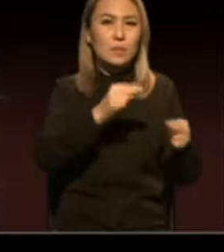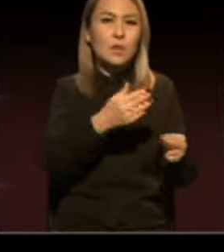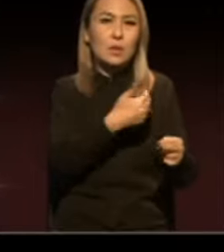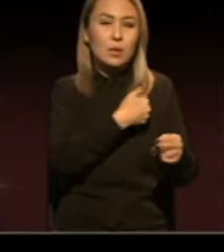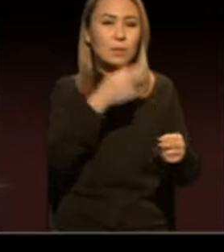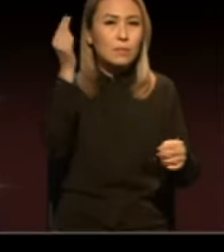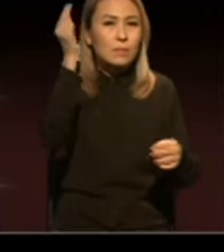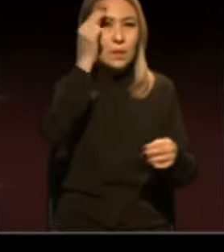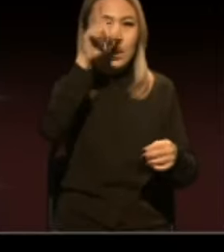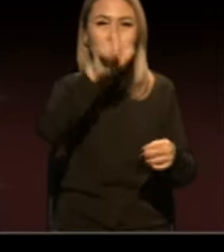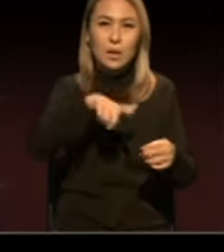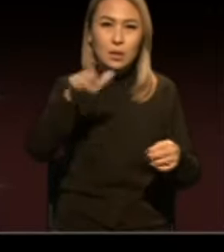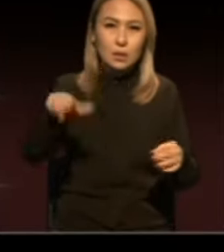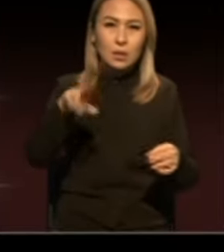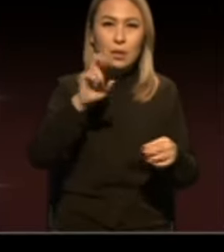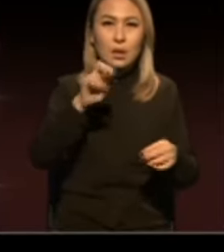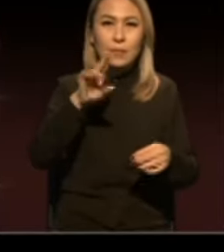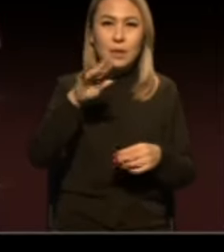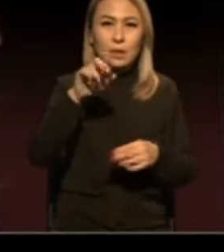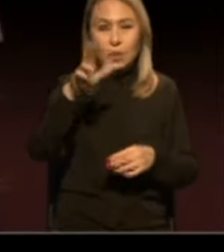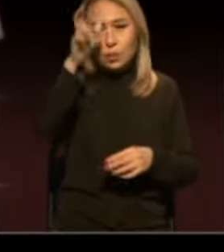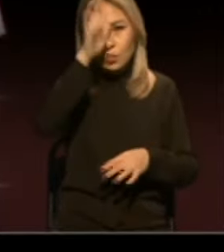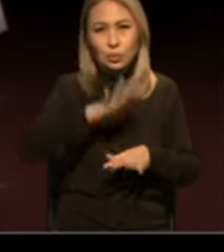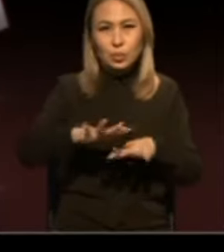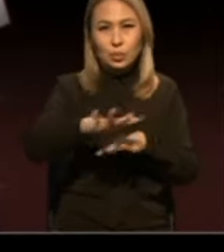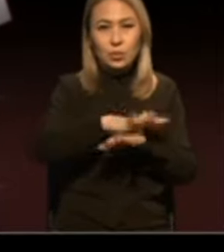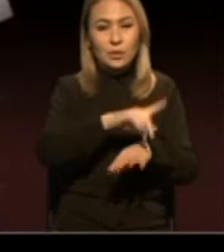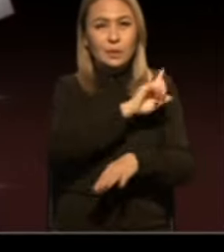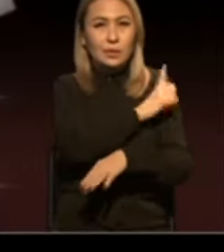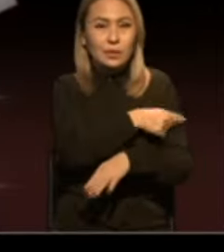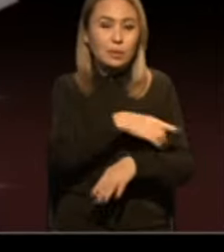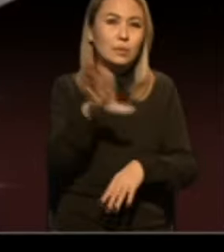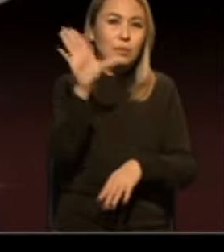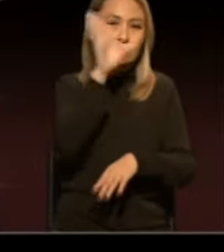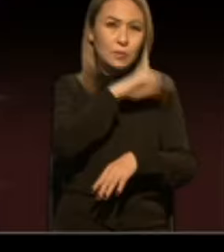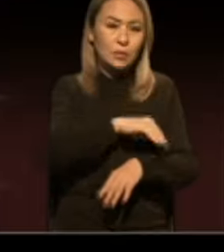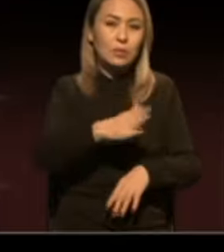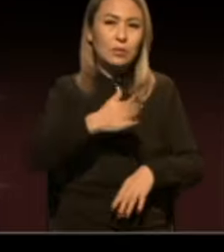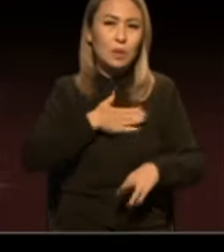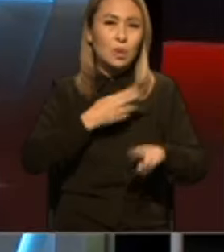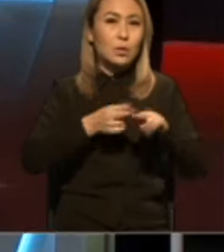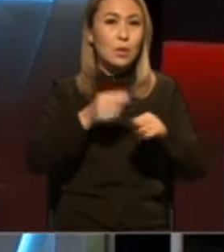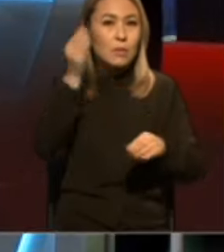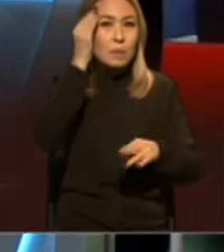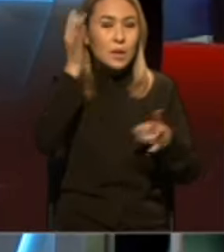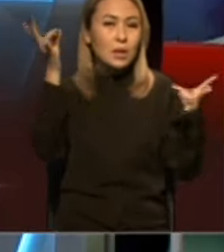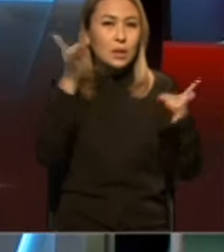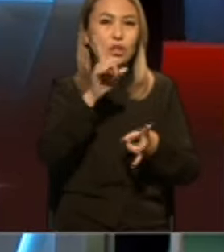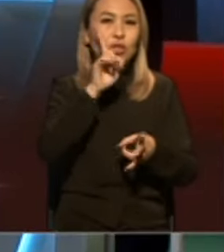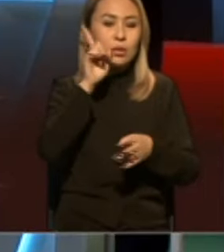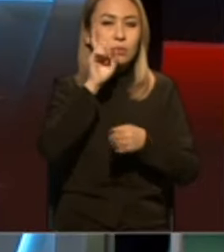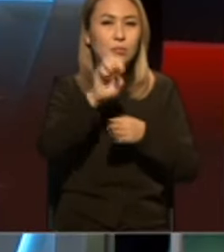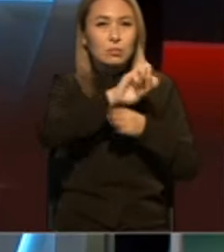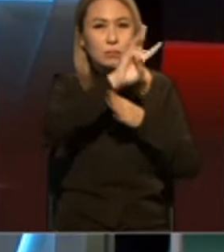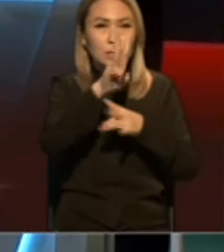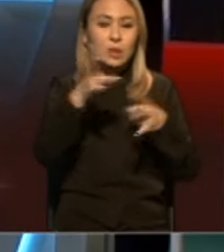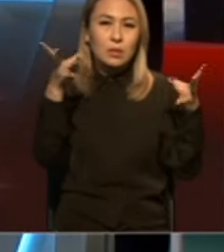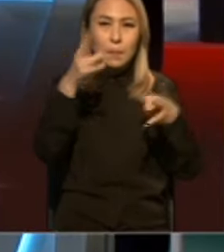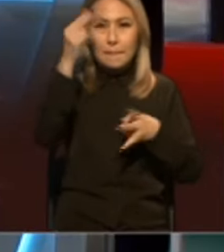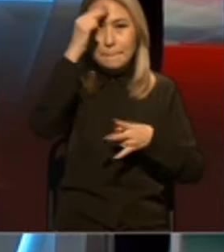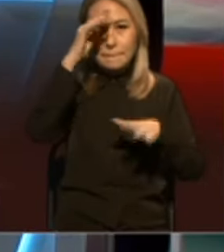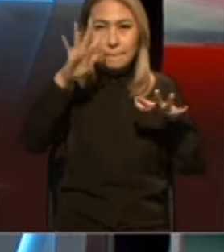білім, адам капиталы, түркі әлемінің оған потенциал жетеді негізі. Біз қазір соны ойлауымыз керек, жастарымызға жағдай жасап беріп кетуіміз керек білім